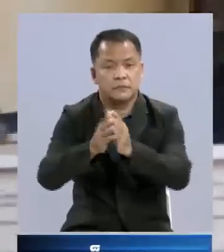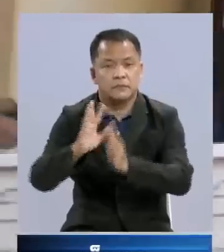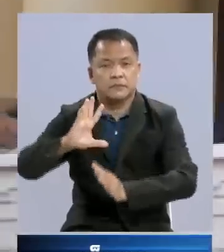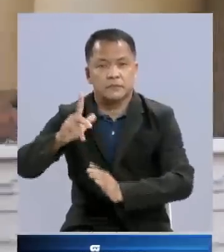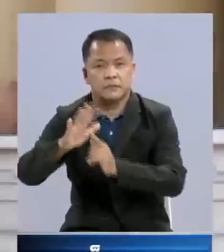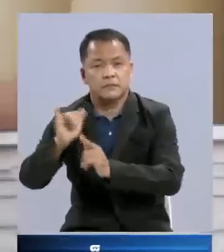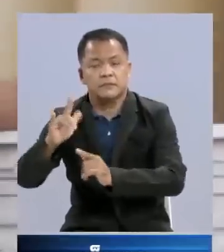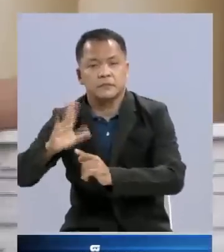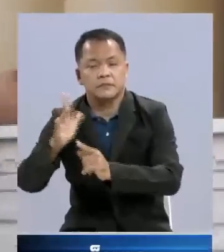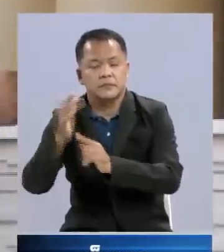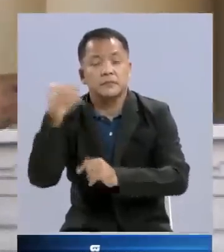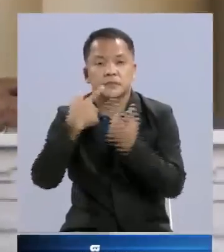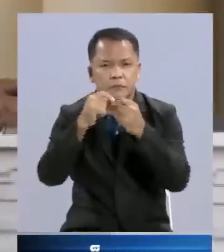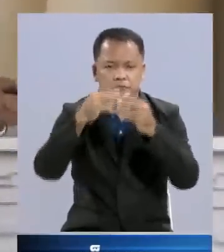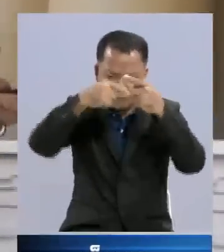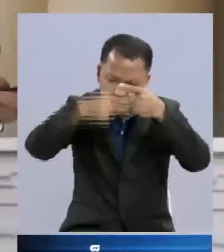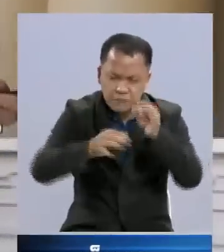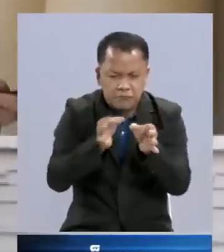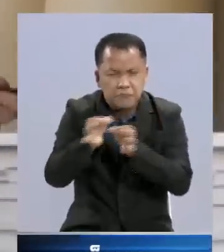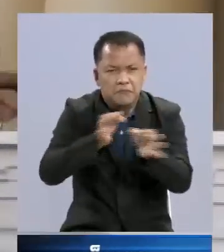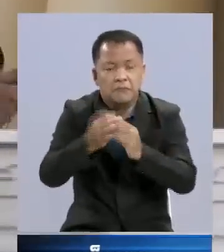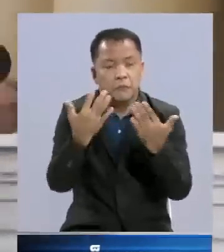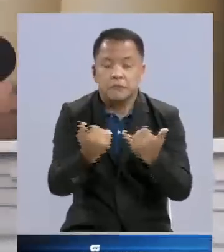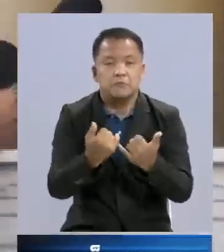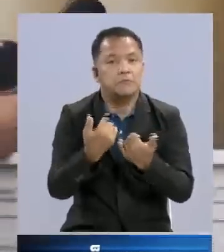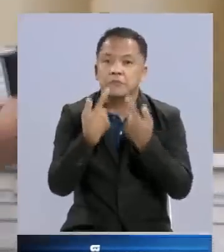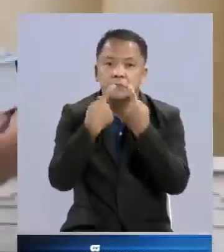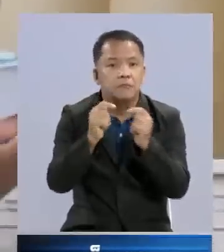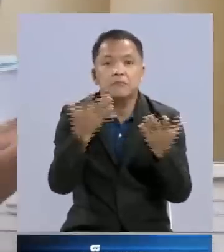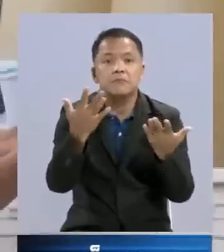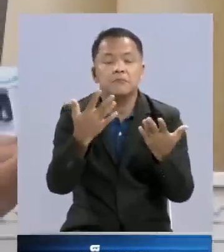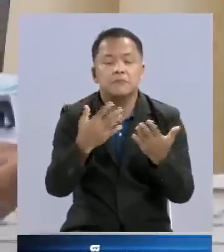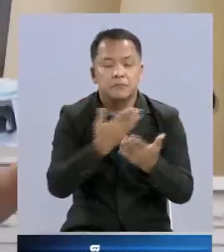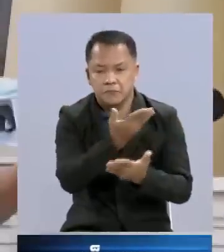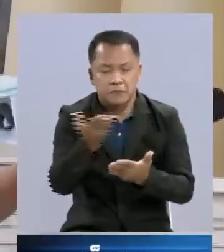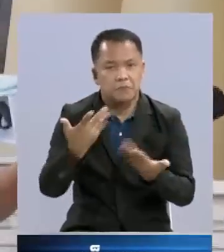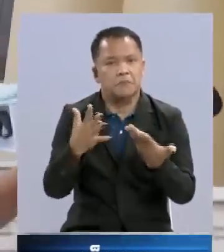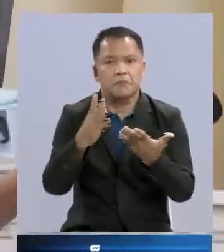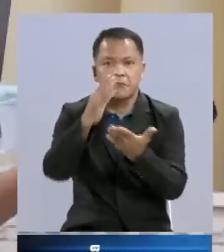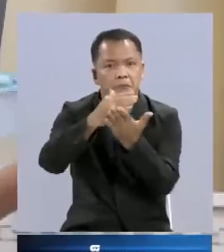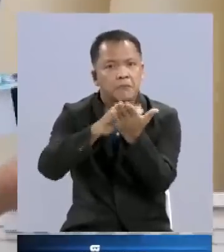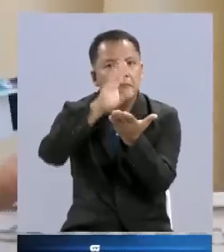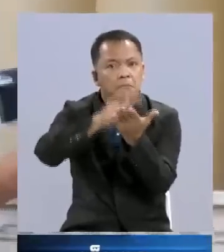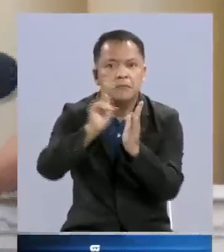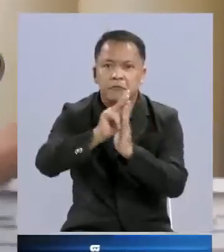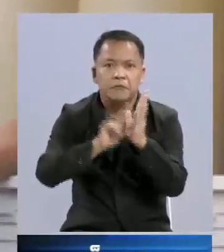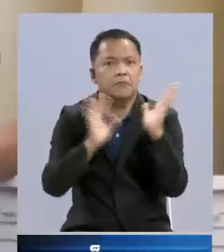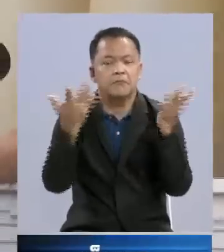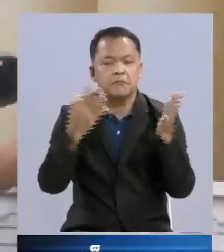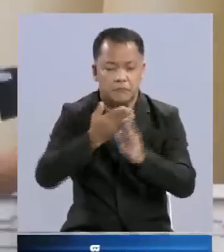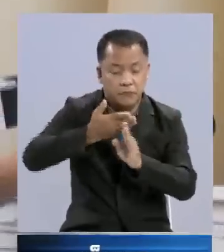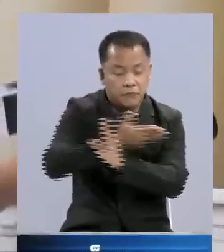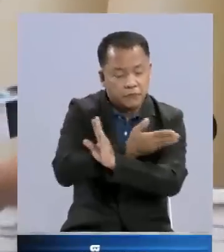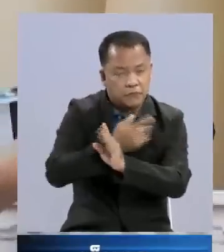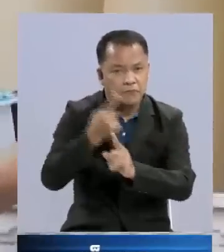ชัยเห็นรอบนั้นก็ตอบอย่างละเอียดเลย มารอบนี้ไม่ตอบเสียแล้วหลายคนก็เลยไม่ได้ข้อมูลทางกฎหมายจากรองวิษณุมา หรือก่อนหน้า